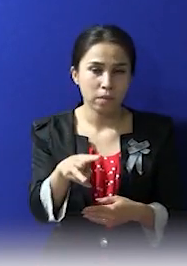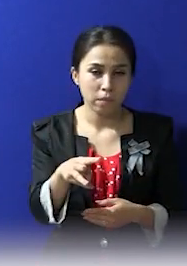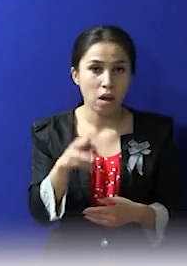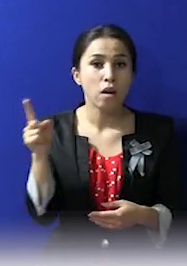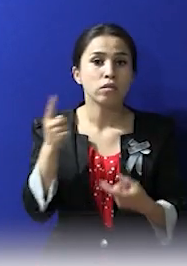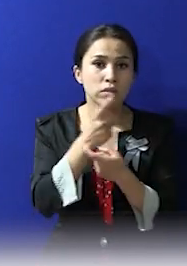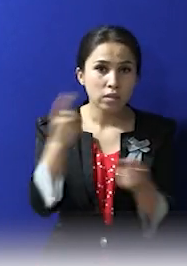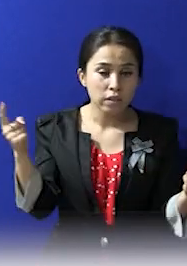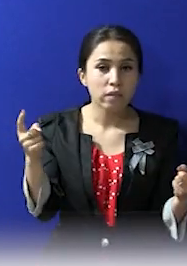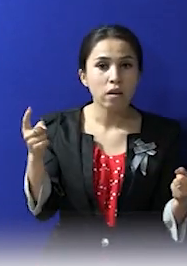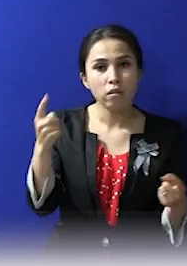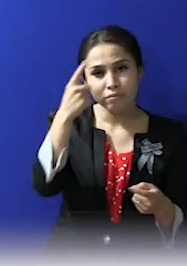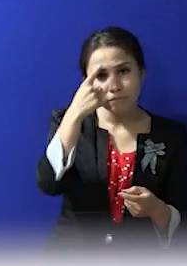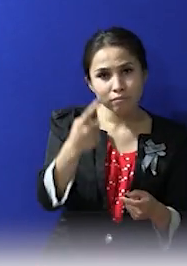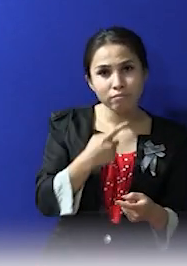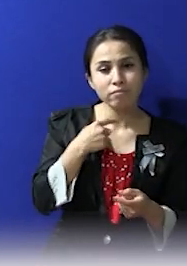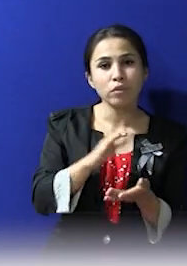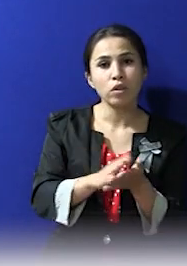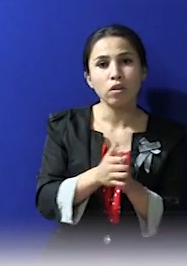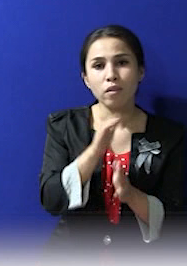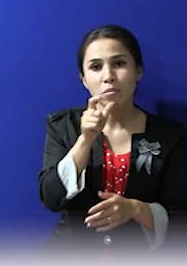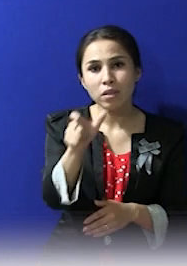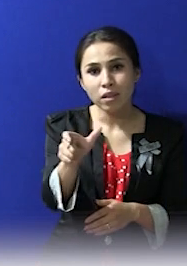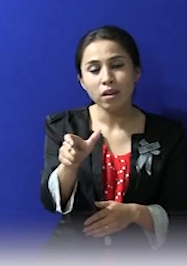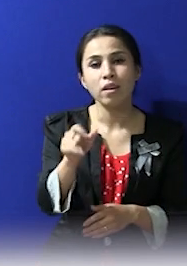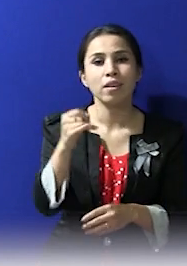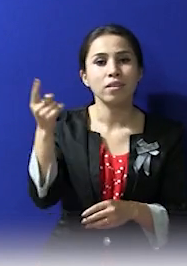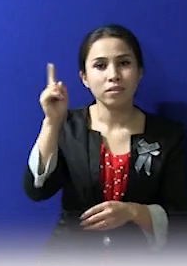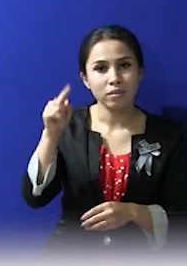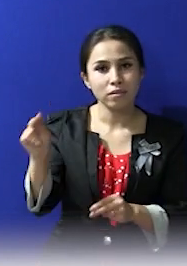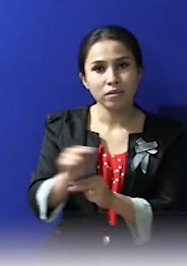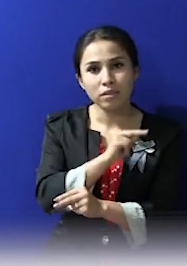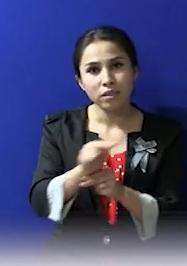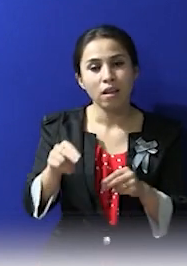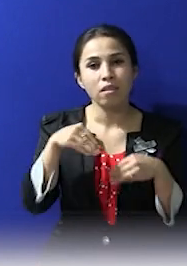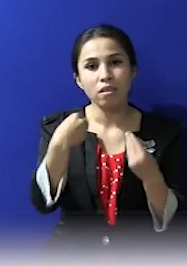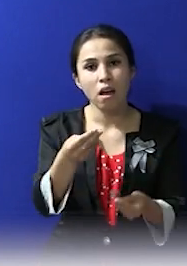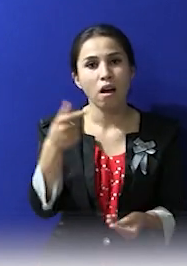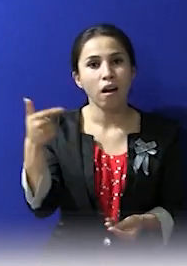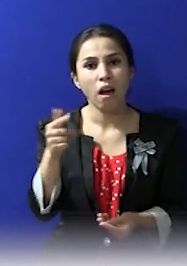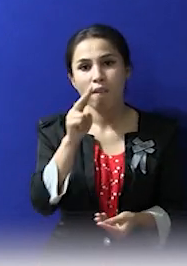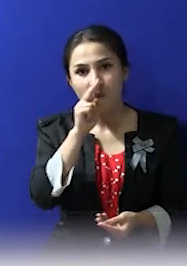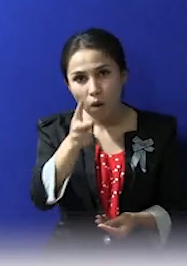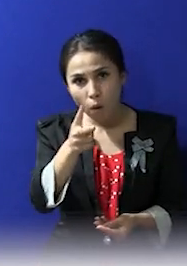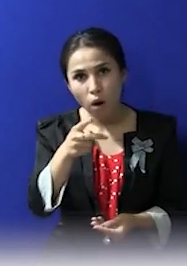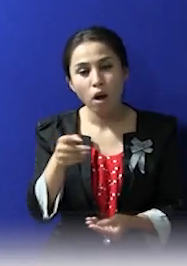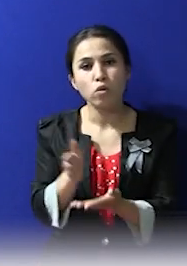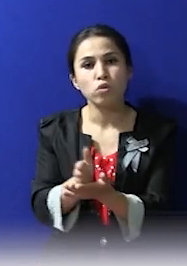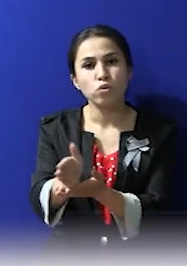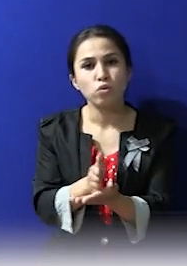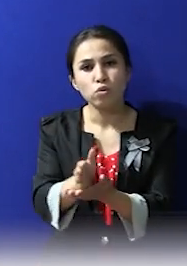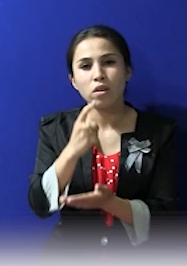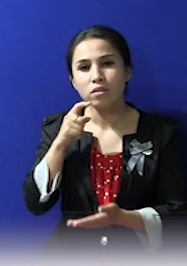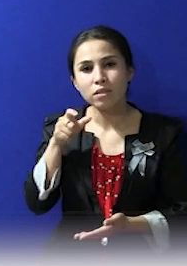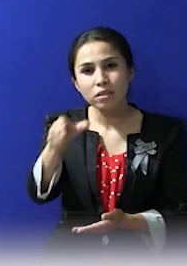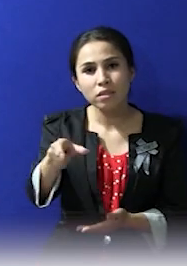проблема в неправильном определении нормы накопления контейнеров. К тому же ни для кого не секрет, что жители частного сектора регулярно